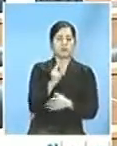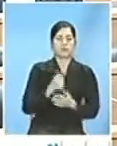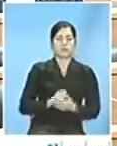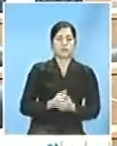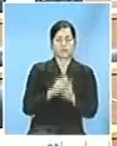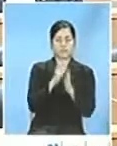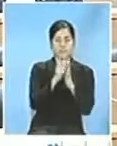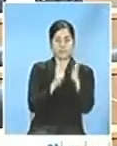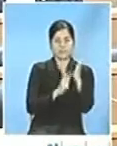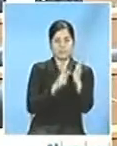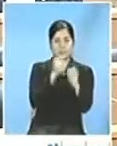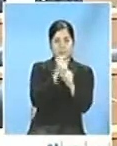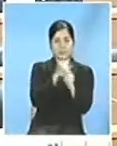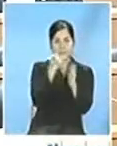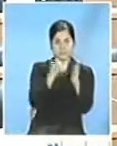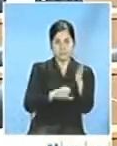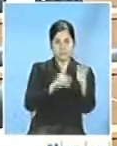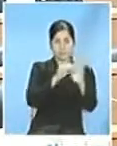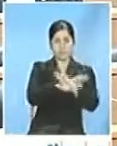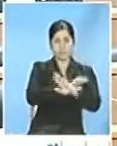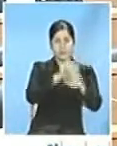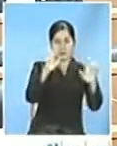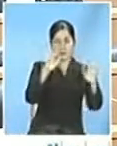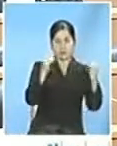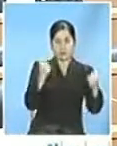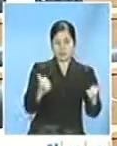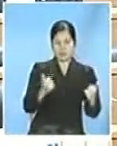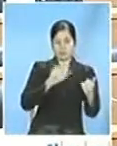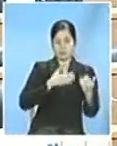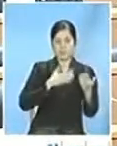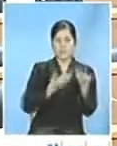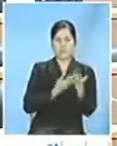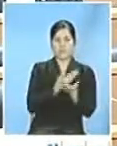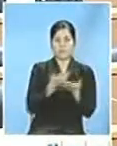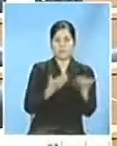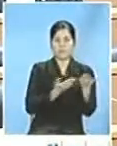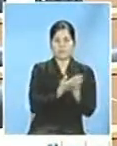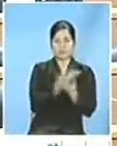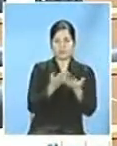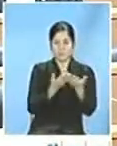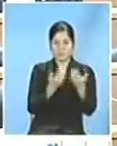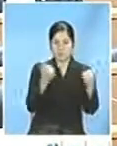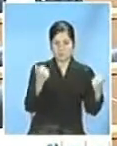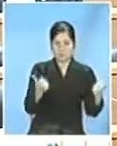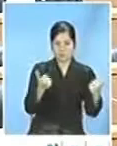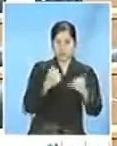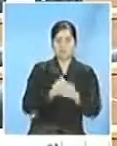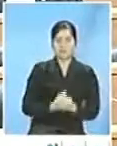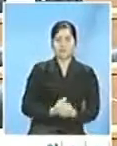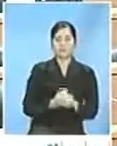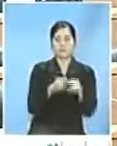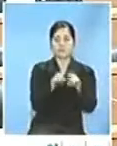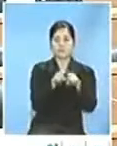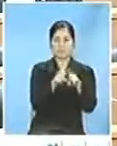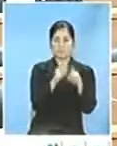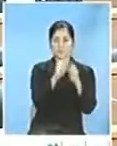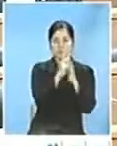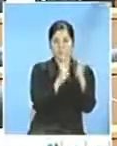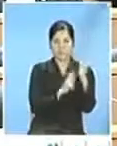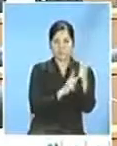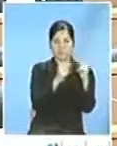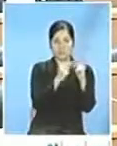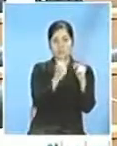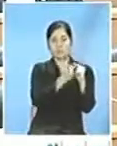ฎหมายนิรโทษกรรมที่เรากำลังพิจารณาอยู่นี้ไม่ใช่เป็นเหมือนกับกฎหมายทุกฉ